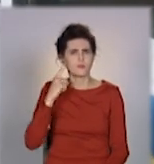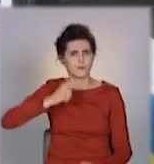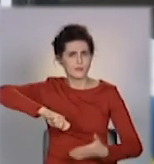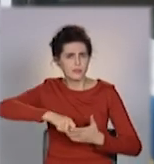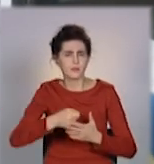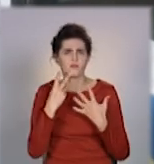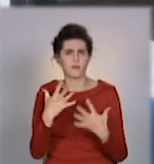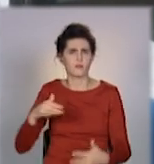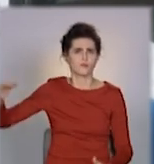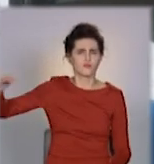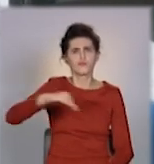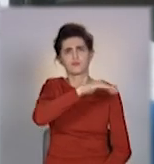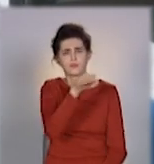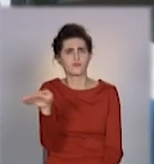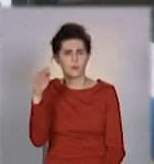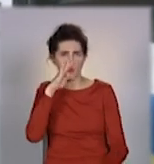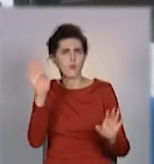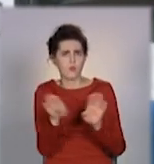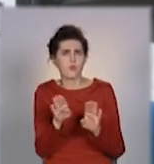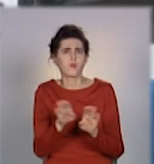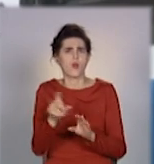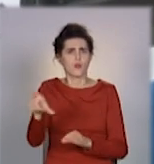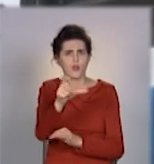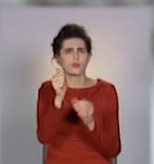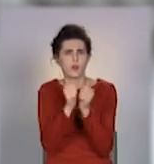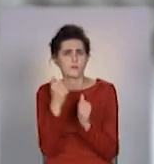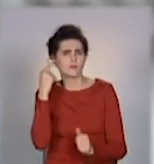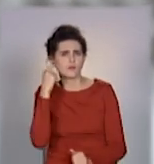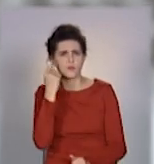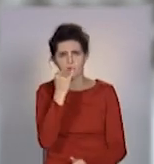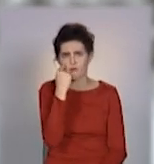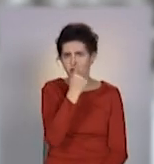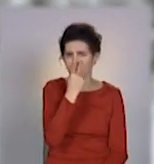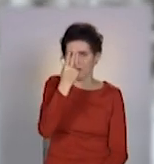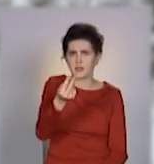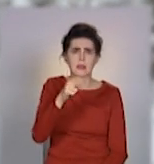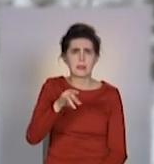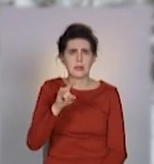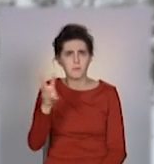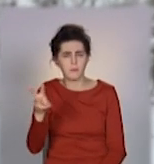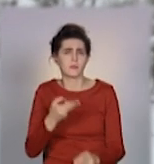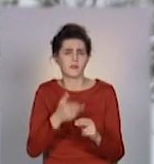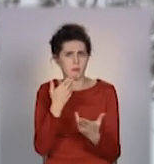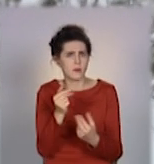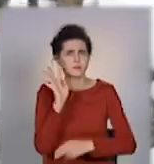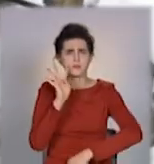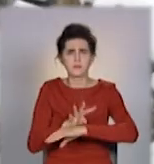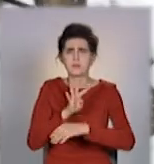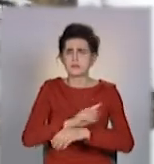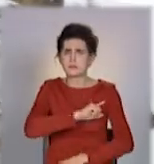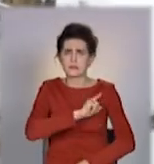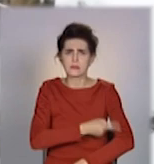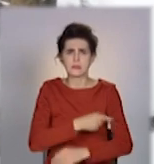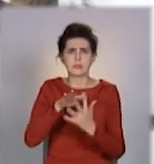їздить по лінії фронту у них, їздить понад річкою, ми бачимо і дим. Звідси противник щодня обстрілює армійські позиції, що